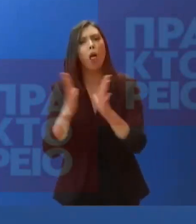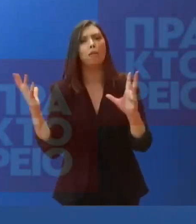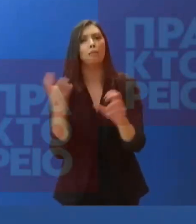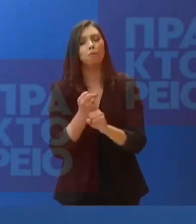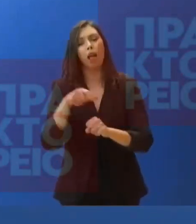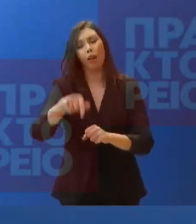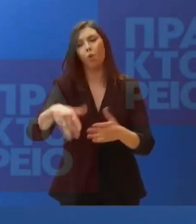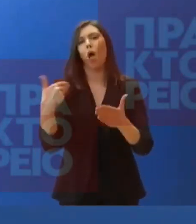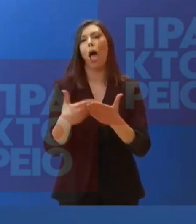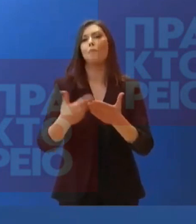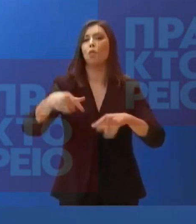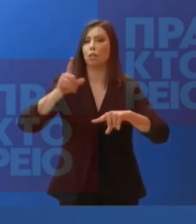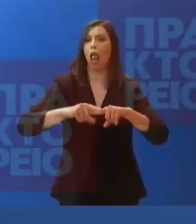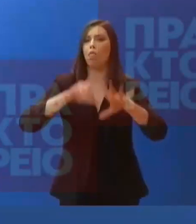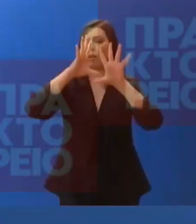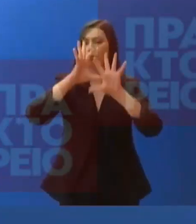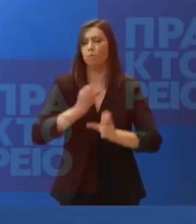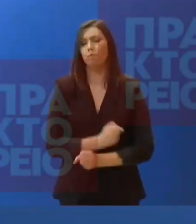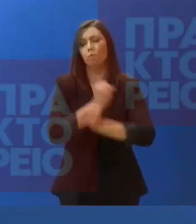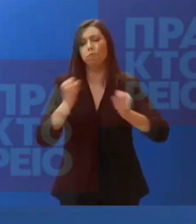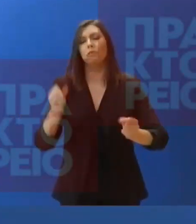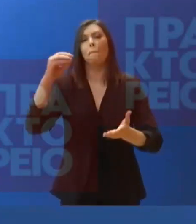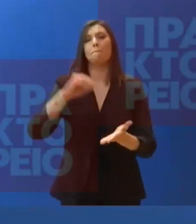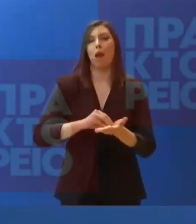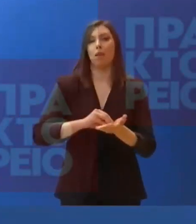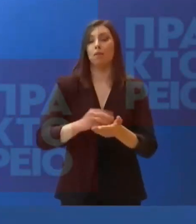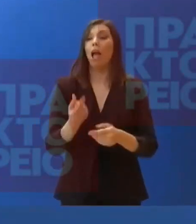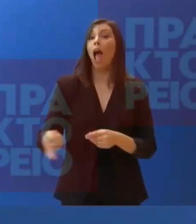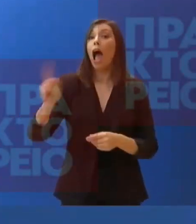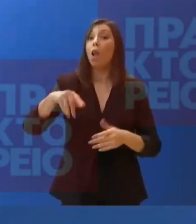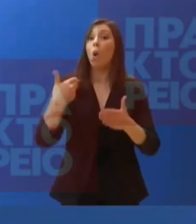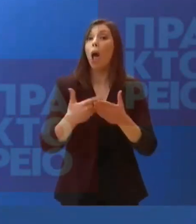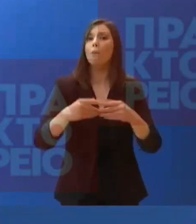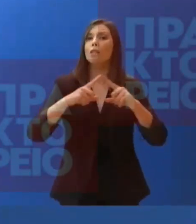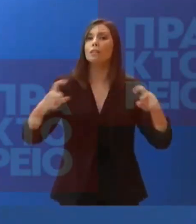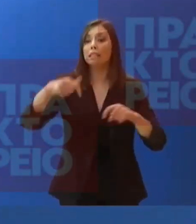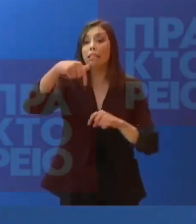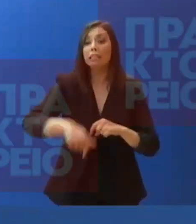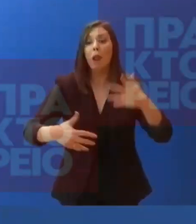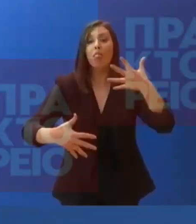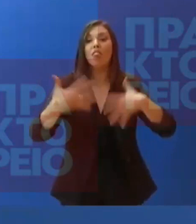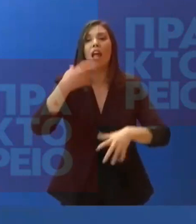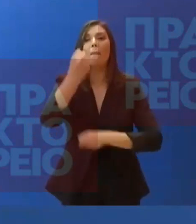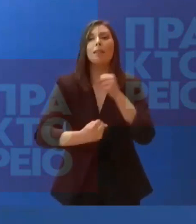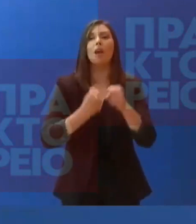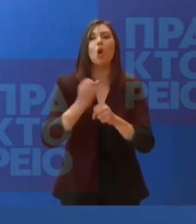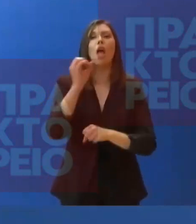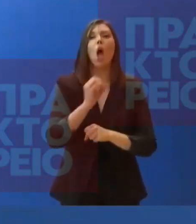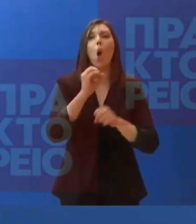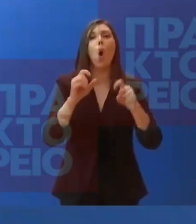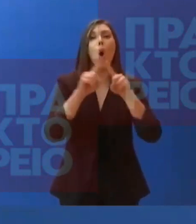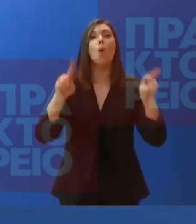απόδειξη γι' αυτό είναι η σημερινή έκδοση 15 ετούς ομολόγου του ελληνικού δημοσίου. Μια έκδοση που καλύπτει το χρονικό διάστημα μέχρι το